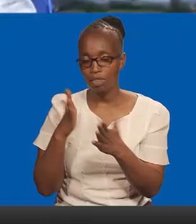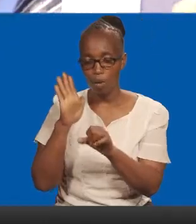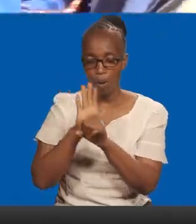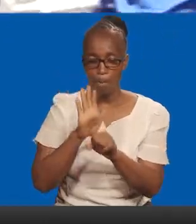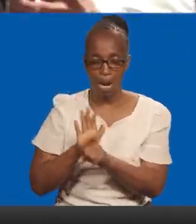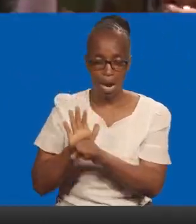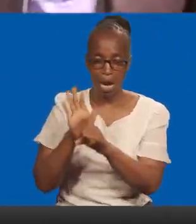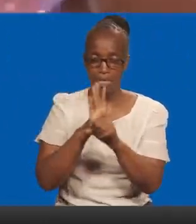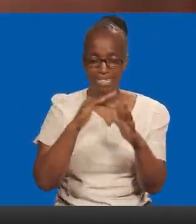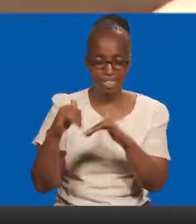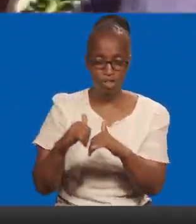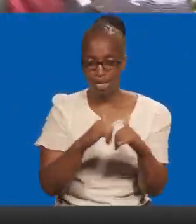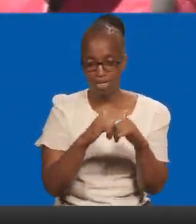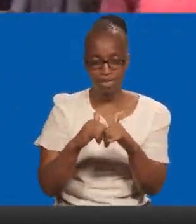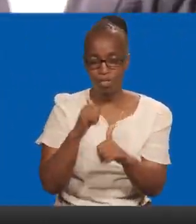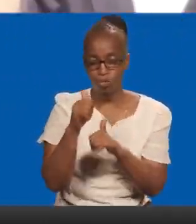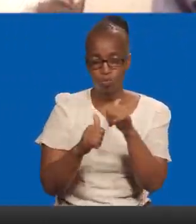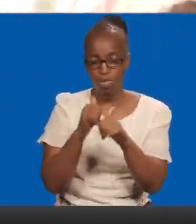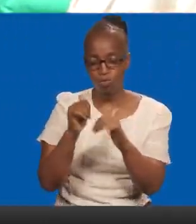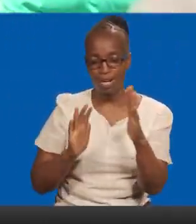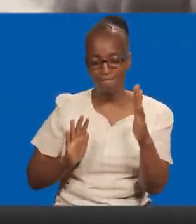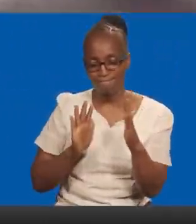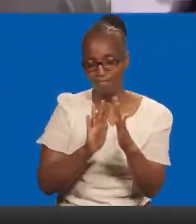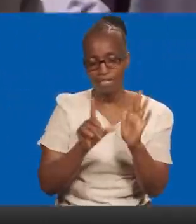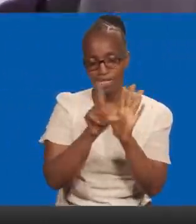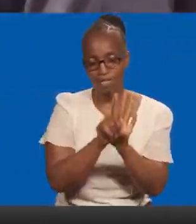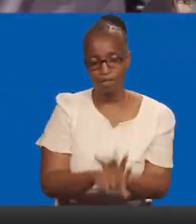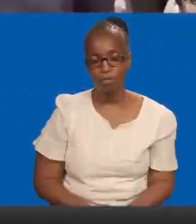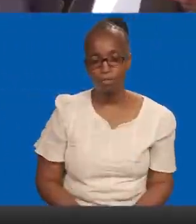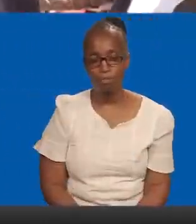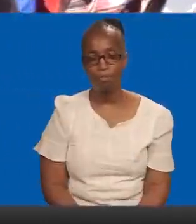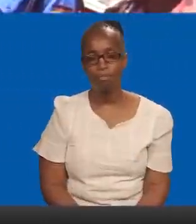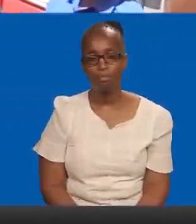kisheria. Kubaki salamu. Anthony Mudiani, Undugu TV.